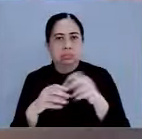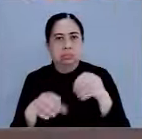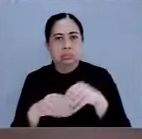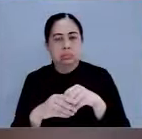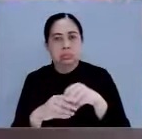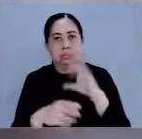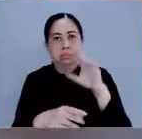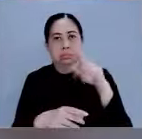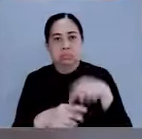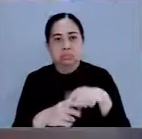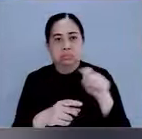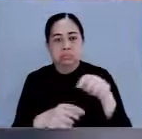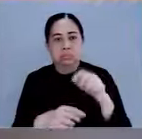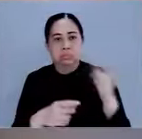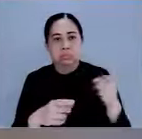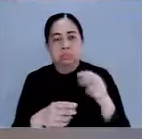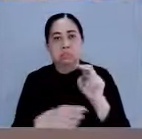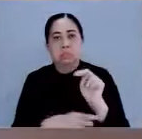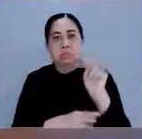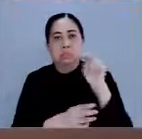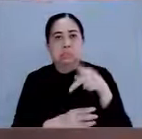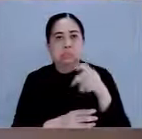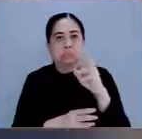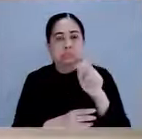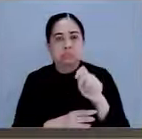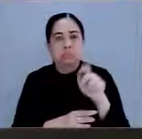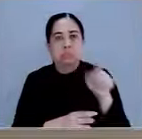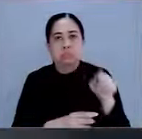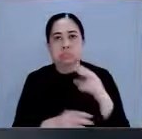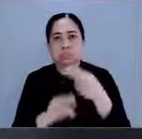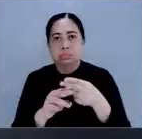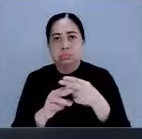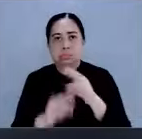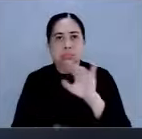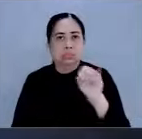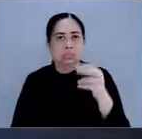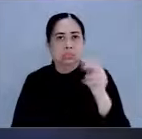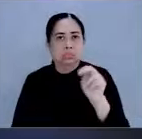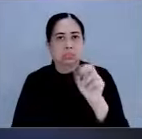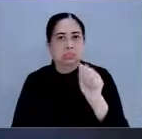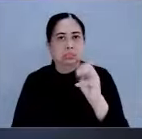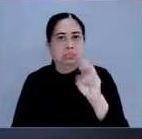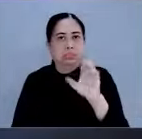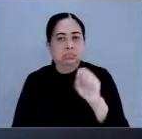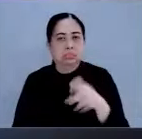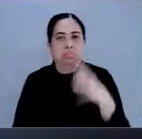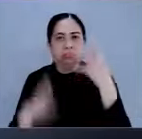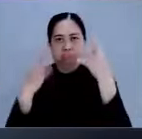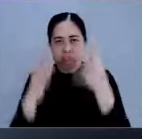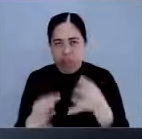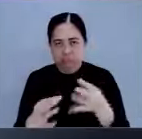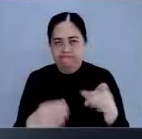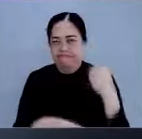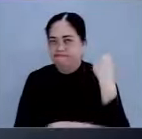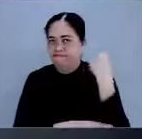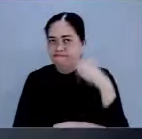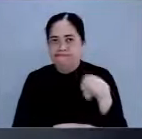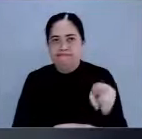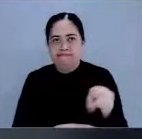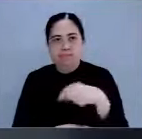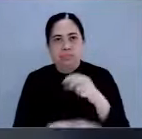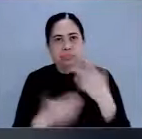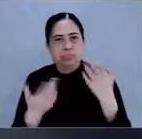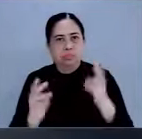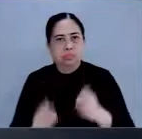ang sophomore player ng Northport Batang Pier na si John Amores. Base sa desisyon ng liga, nilabag ni Amores ang Uniform